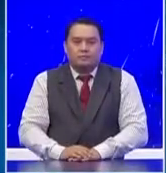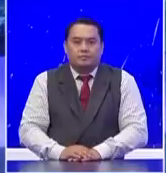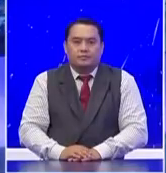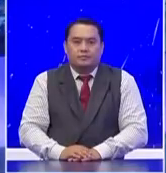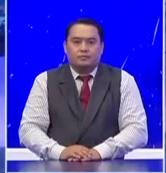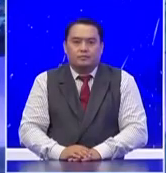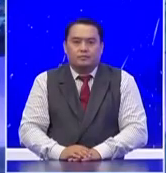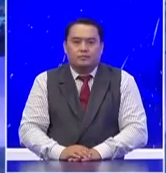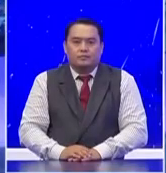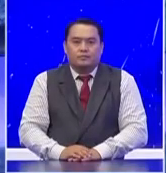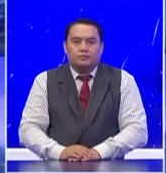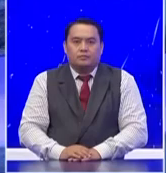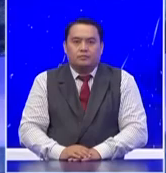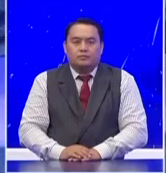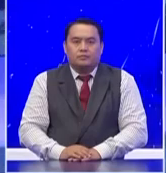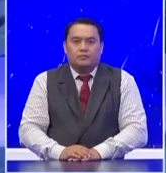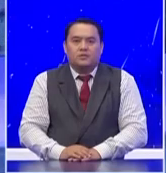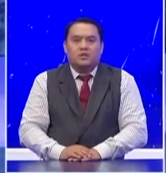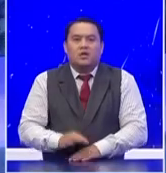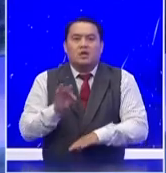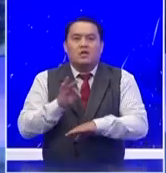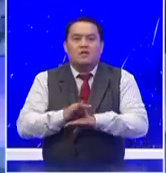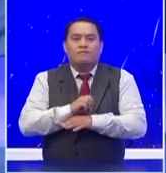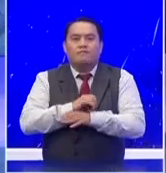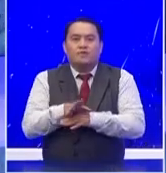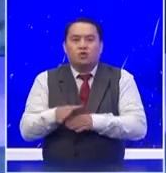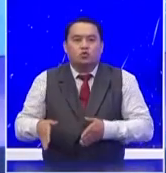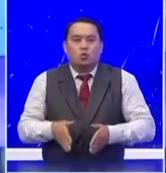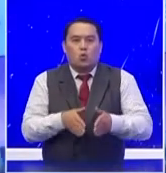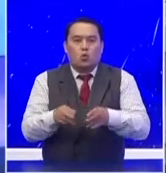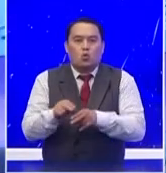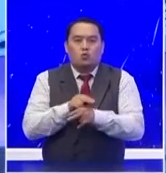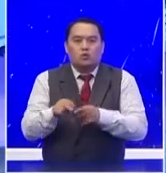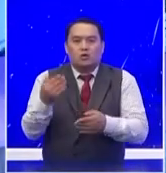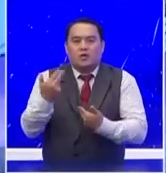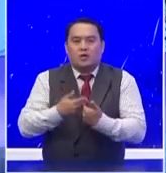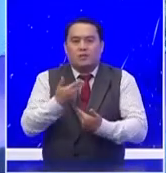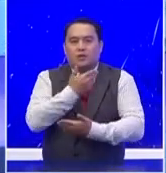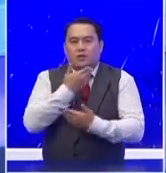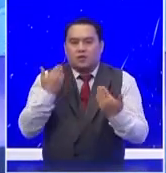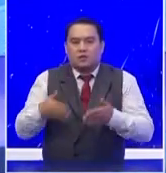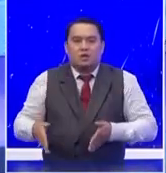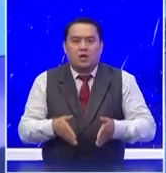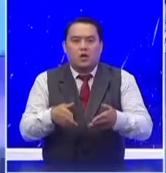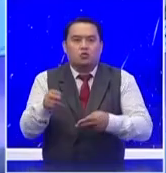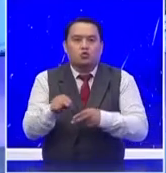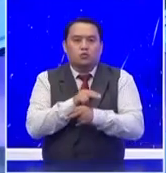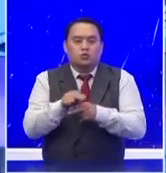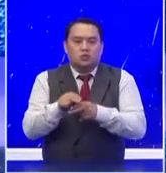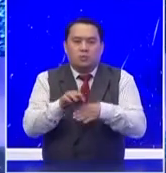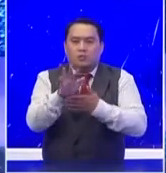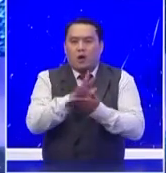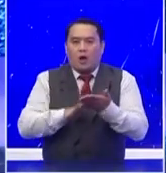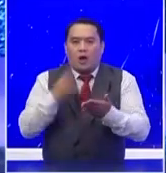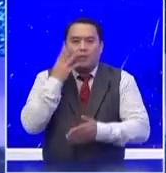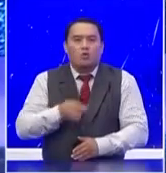Сұлтан. Елдегі пандемия жол құрылысына кедергі емес. Талдықорған Қалбатау Өскемен тас жолының жұмысы қарқынды. Алматы